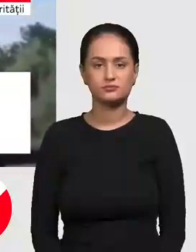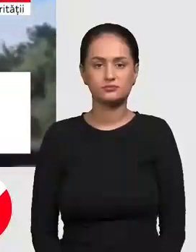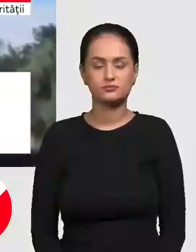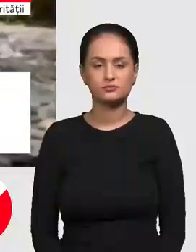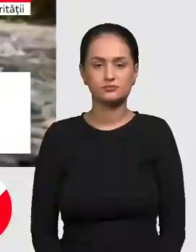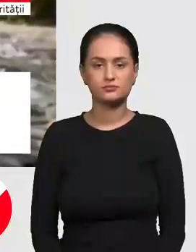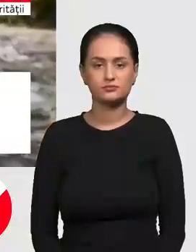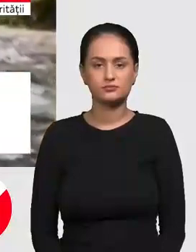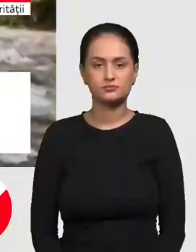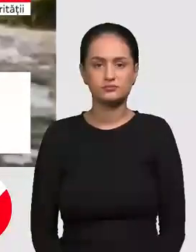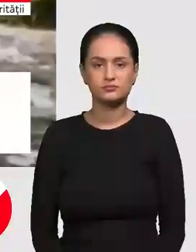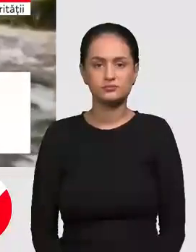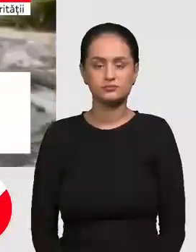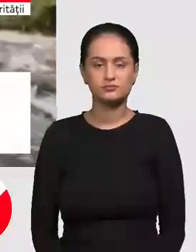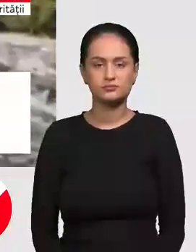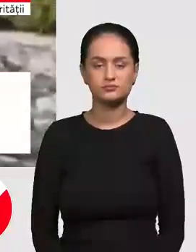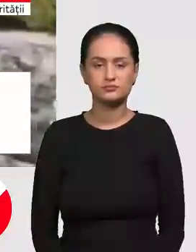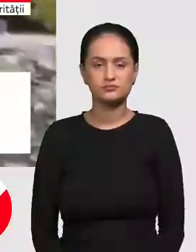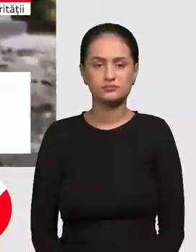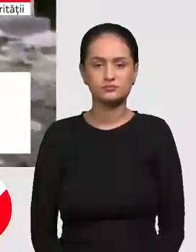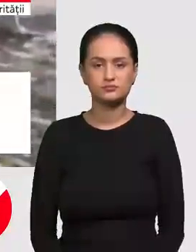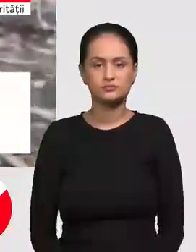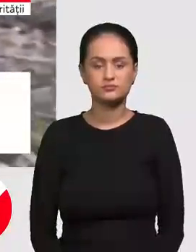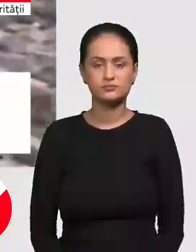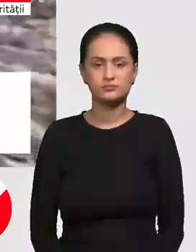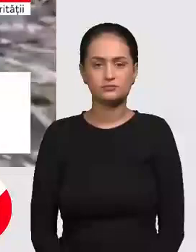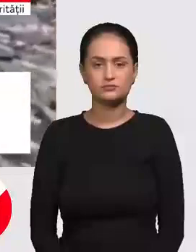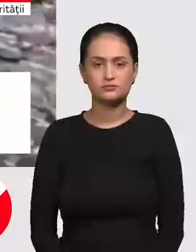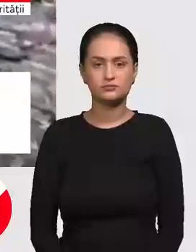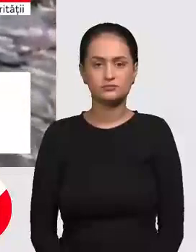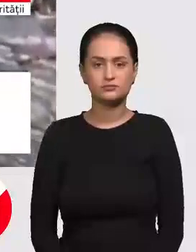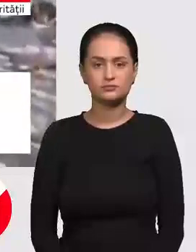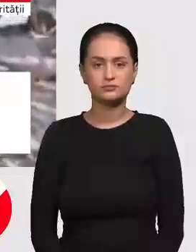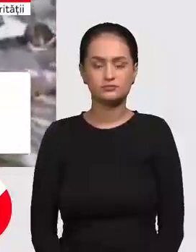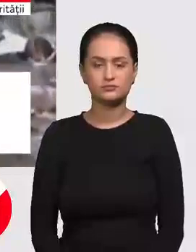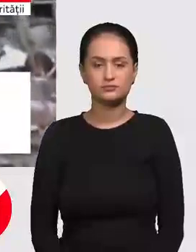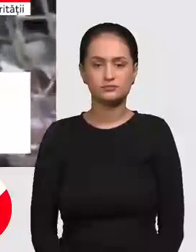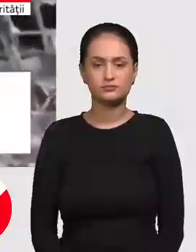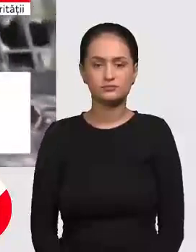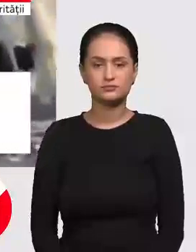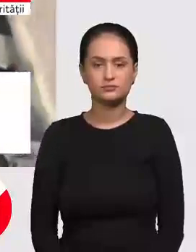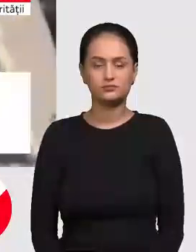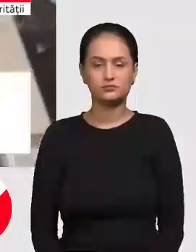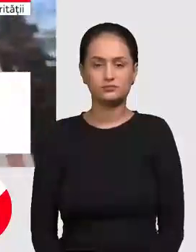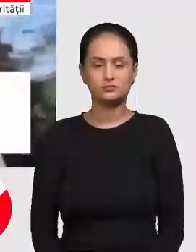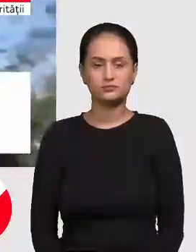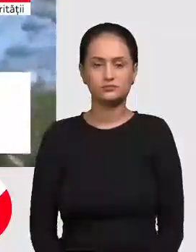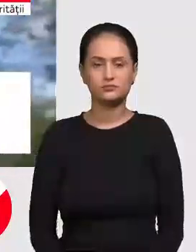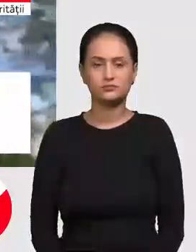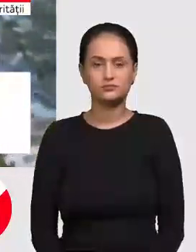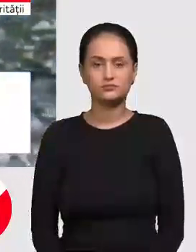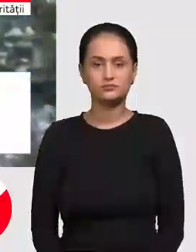fsb și Ros vardia Ministerul Rus al Apărării nu a ieșit însă până acum cu o reacție pe acest